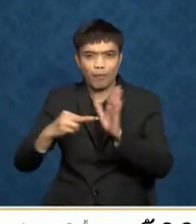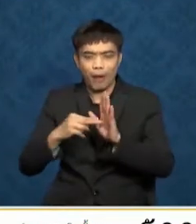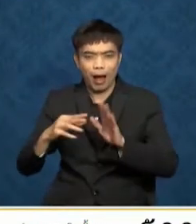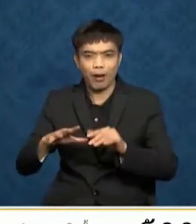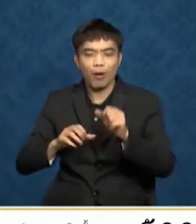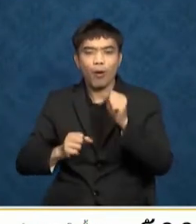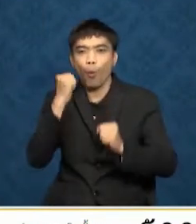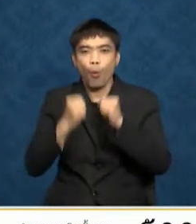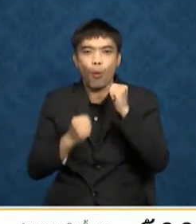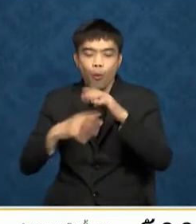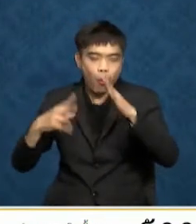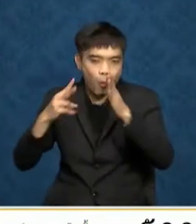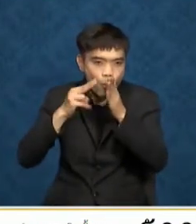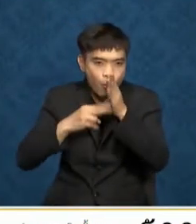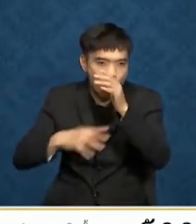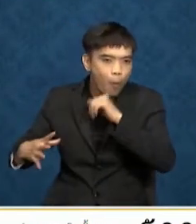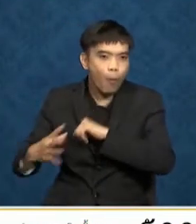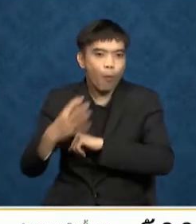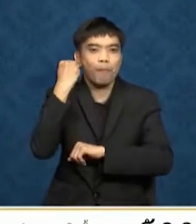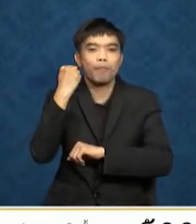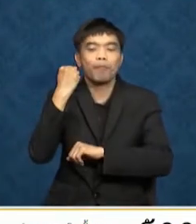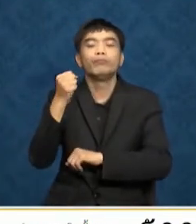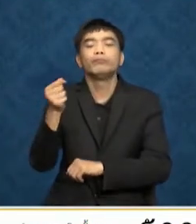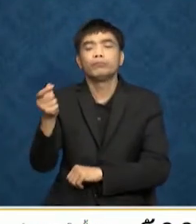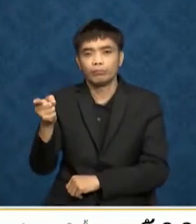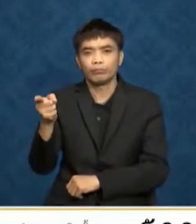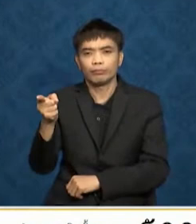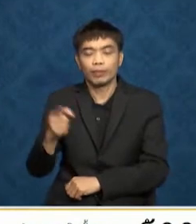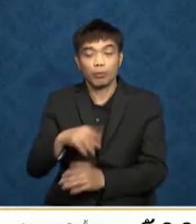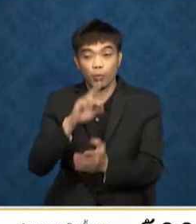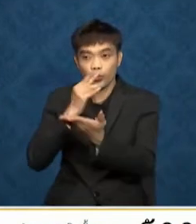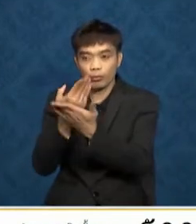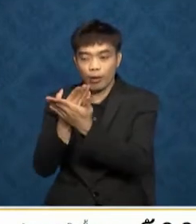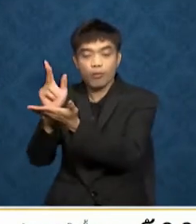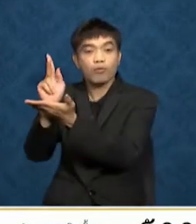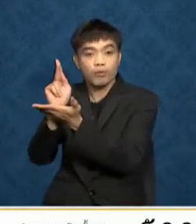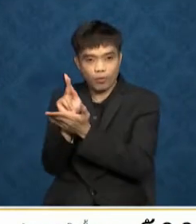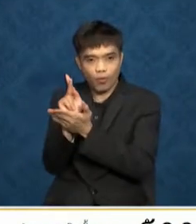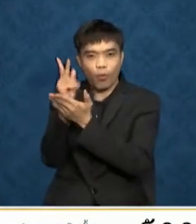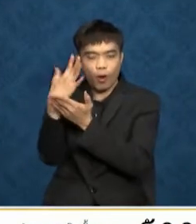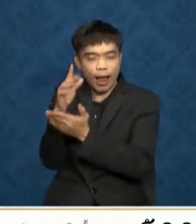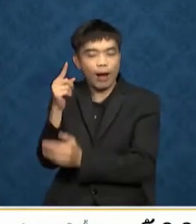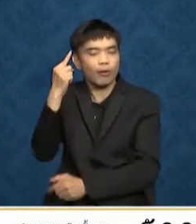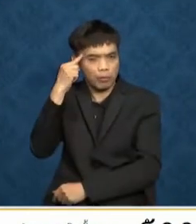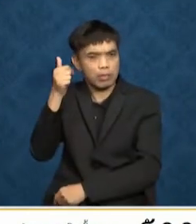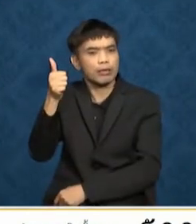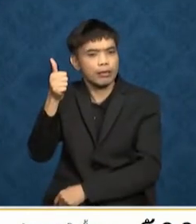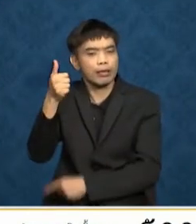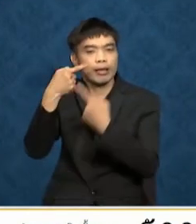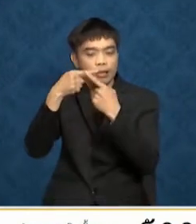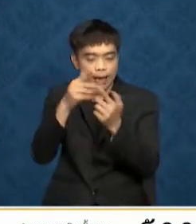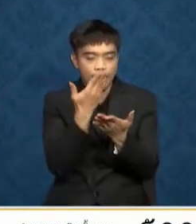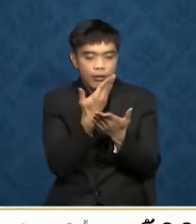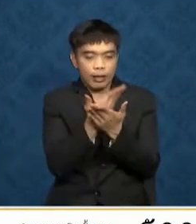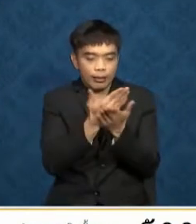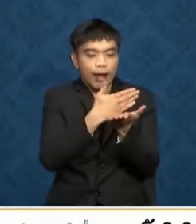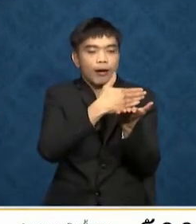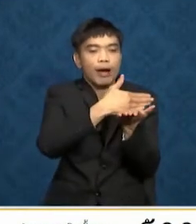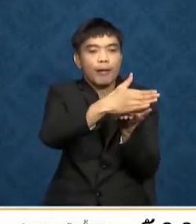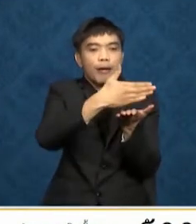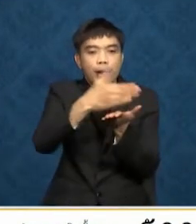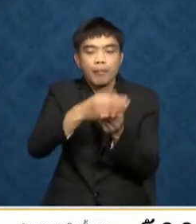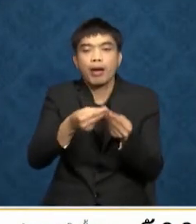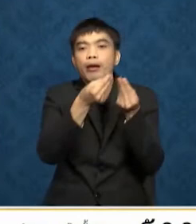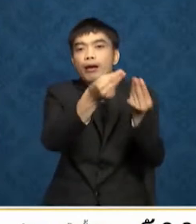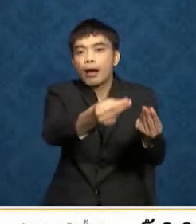ครับแต่ดีนะครับที่กู้แล้วยังมีจิตสำนึกและยังจะมาแจกให้ประชาชนถ้ากู้แล้วเก็บไว้เลยเนี่ยอันนี้ปล้นทรัพย์ท่าน